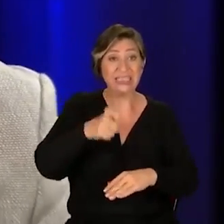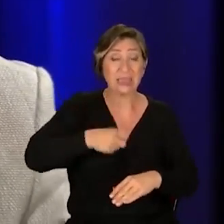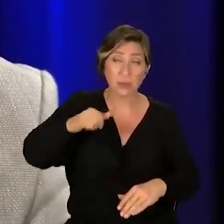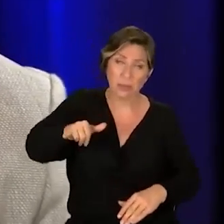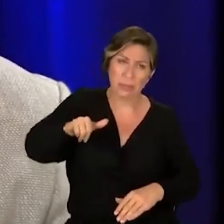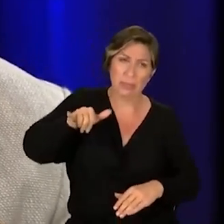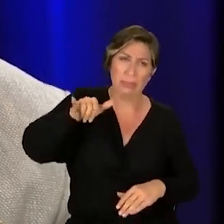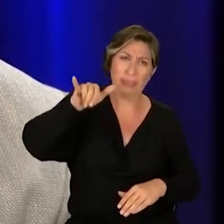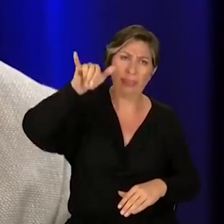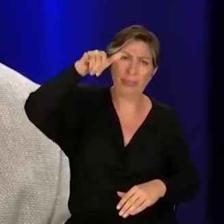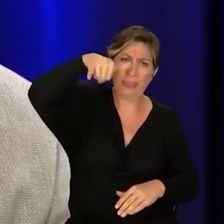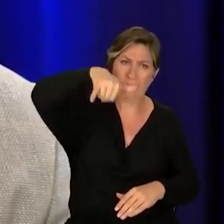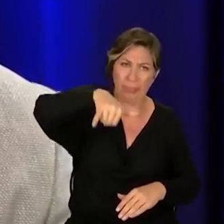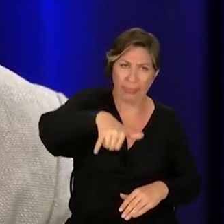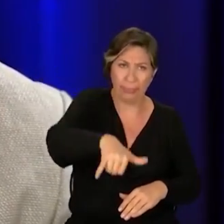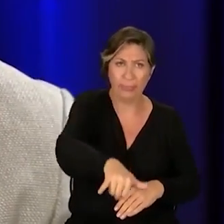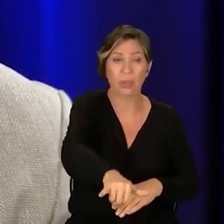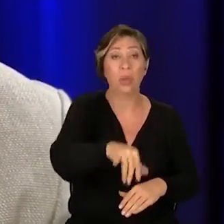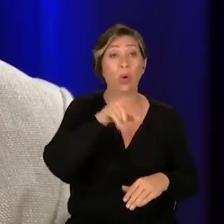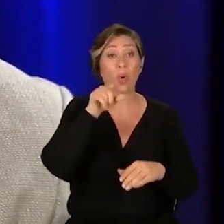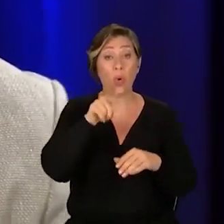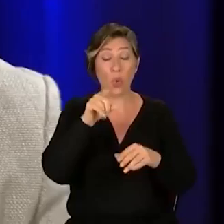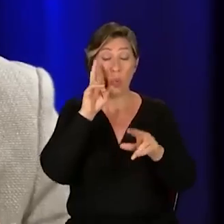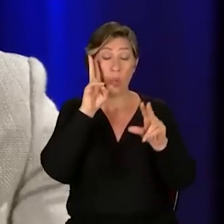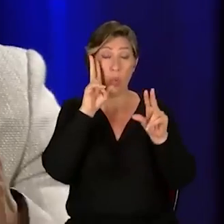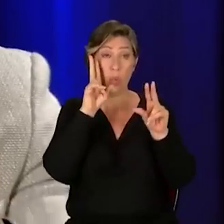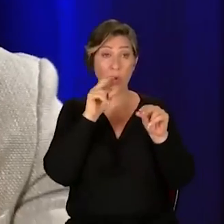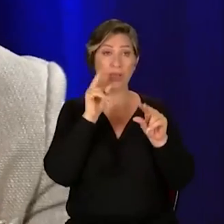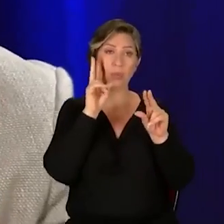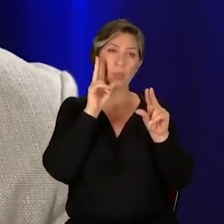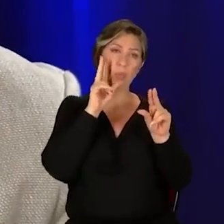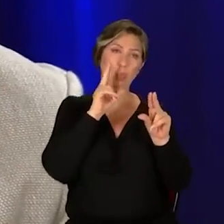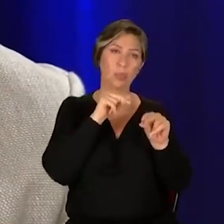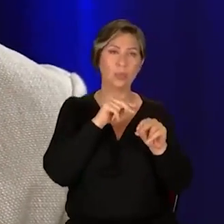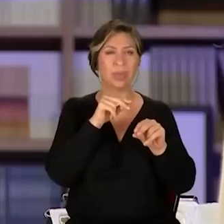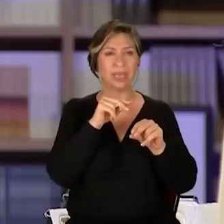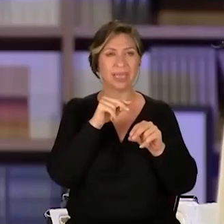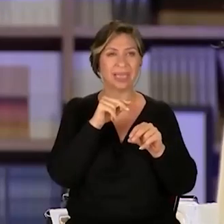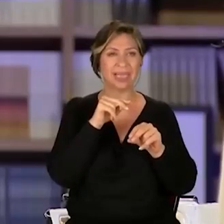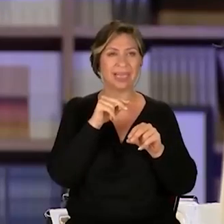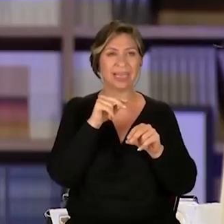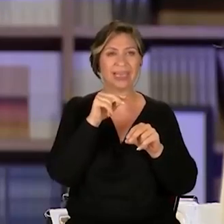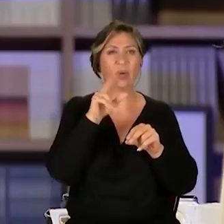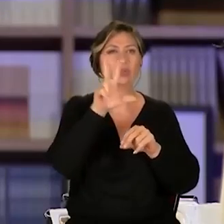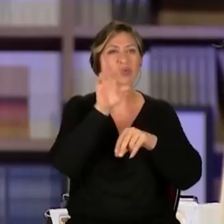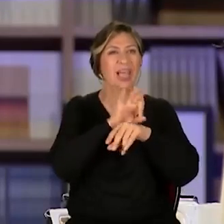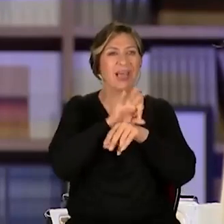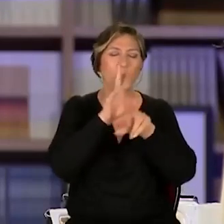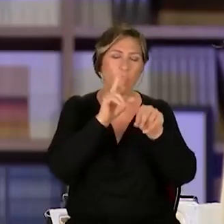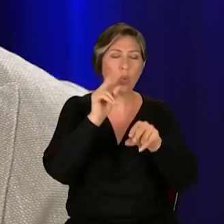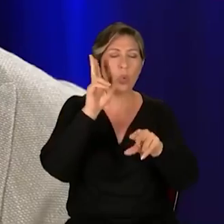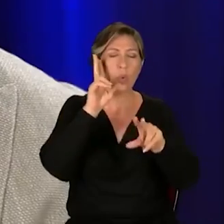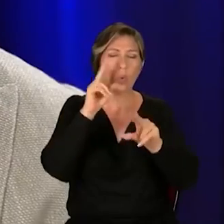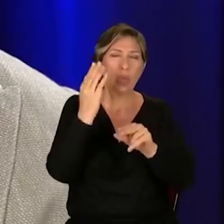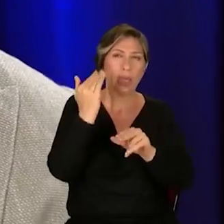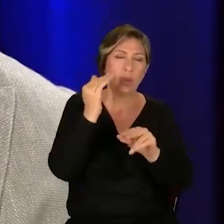evet. Siz eğer power napping'i, uykunuz başladı, yani şekerlemeyi daha doğrusu, şekerlemeyi eğer uykunuz